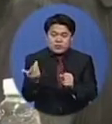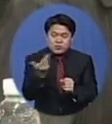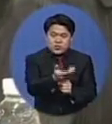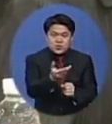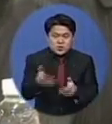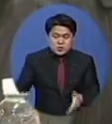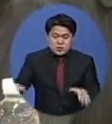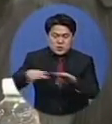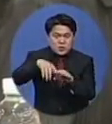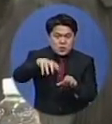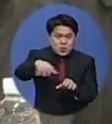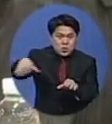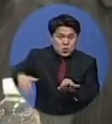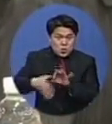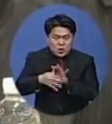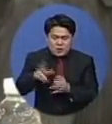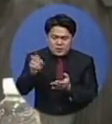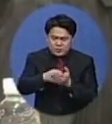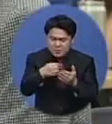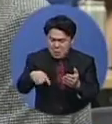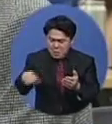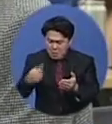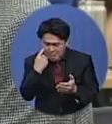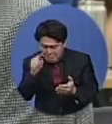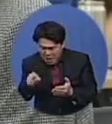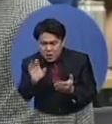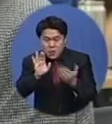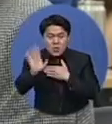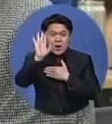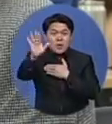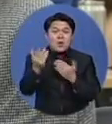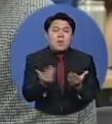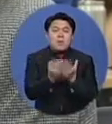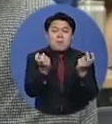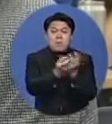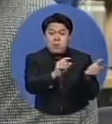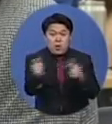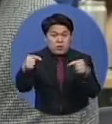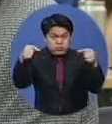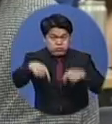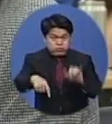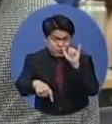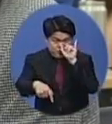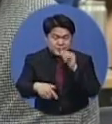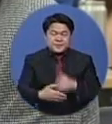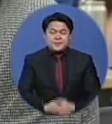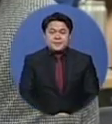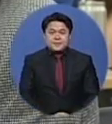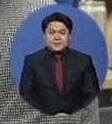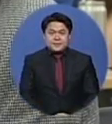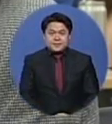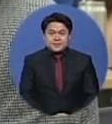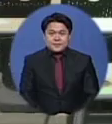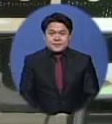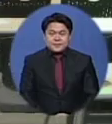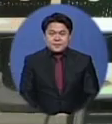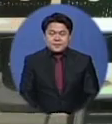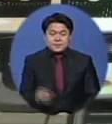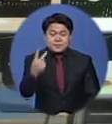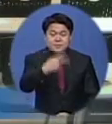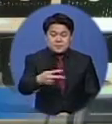제공하는 시설을 중심으로 문제점을 살펴보고 나아가야 할 방향에 대해 논의하는 시간을 가졌습니다.